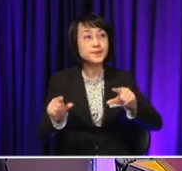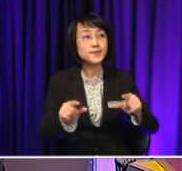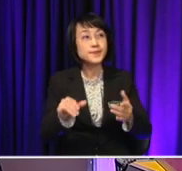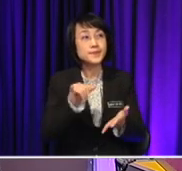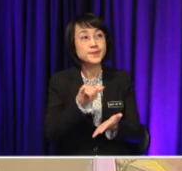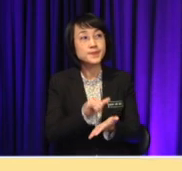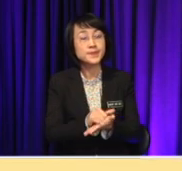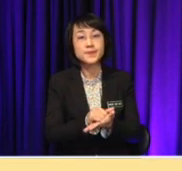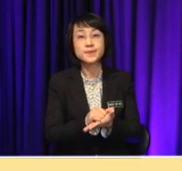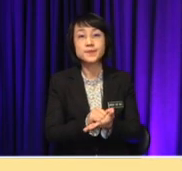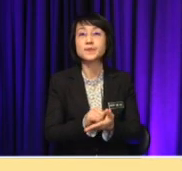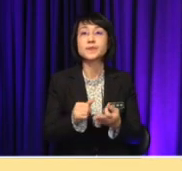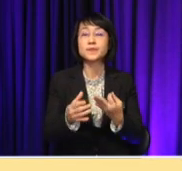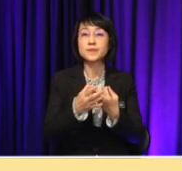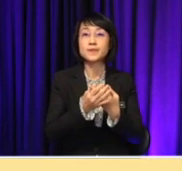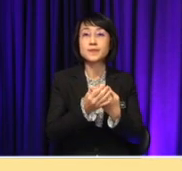cuaca